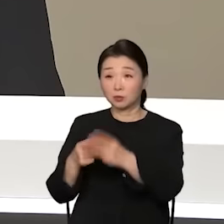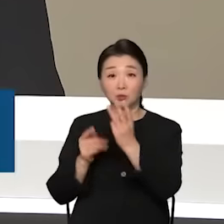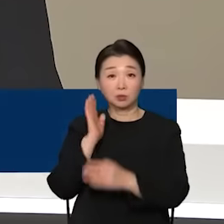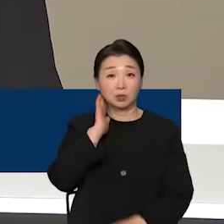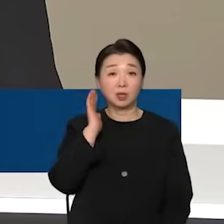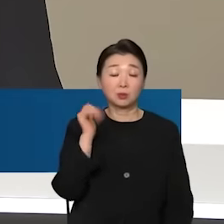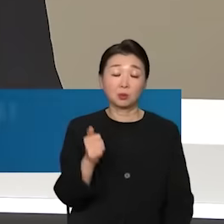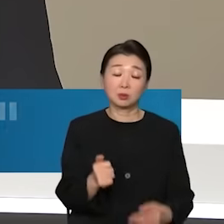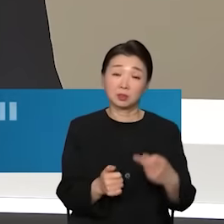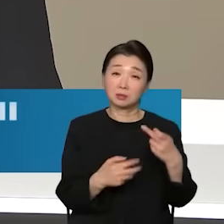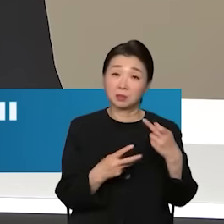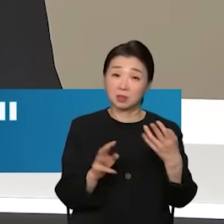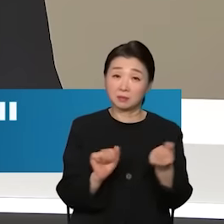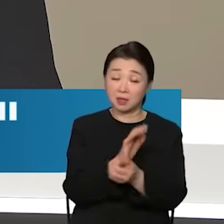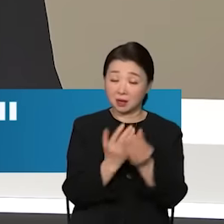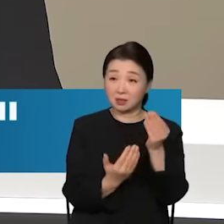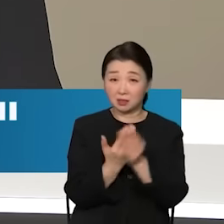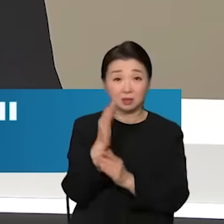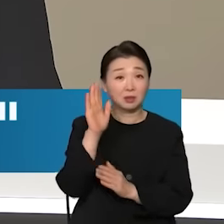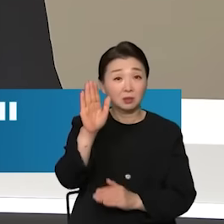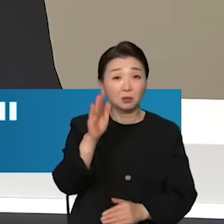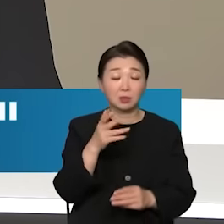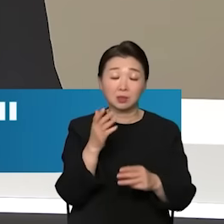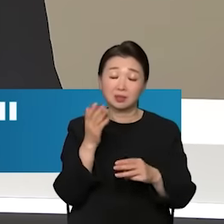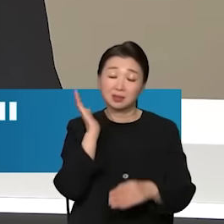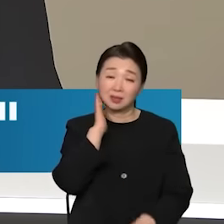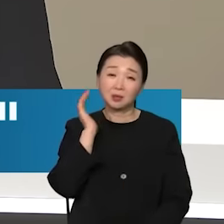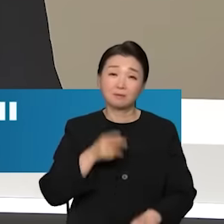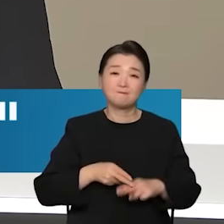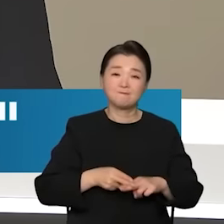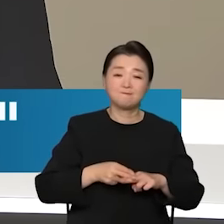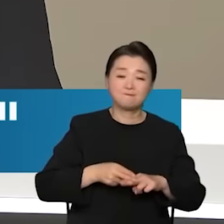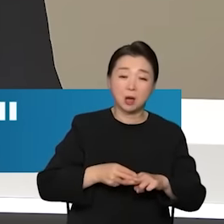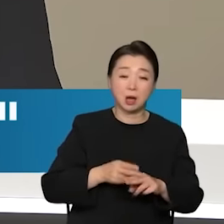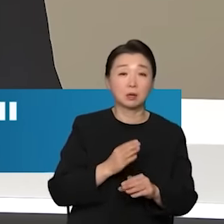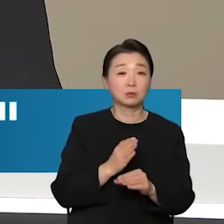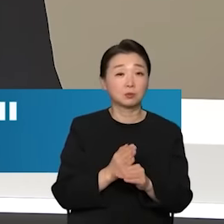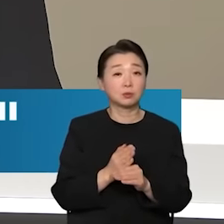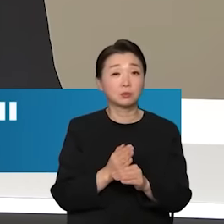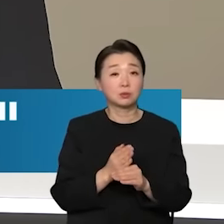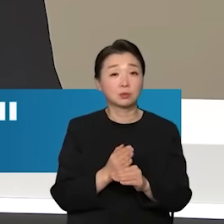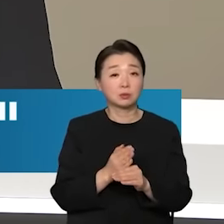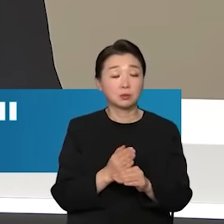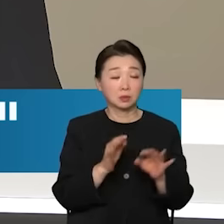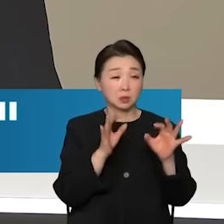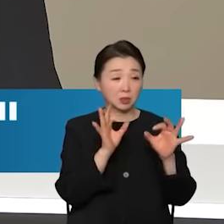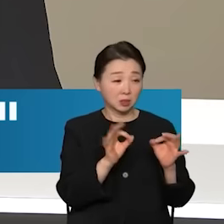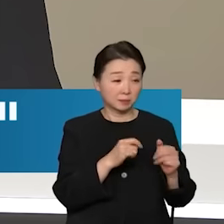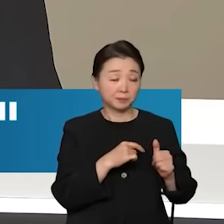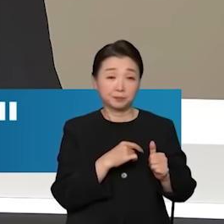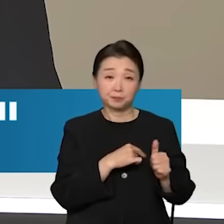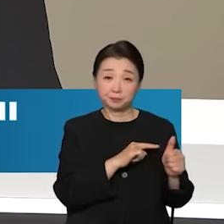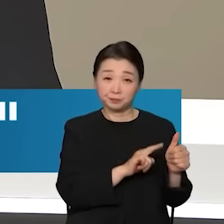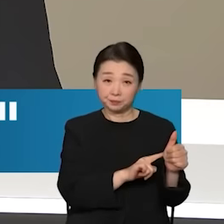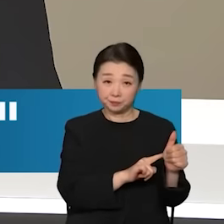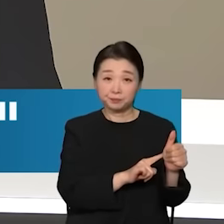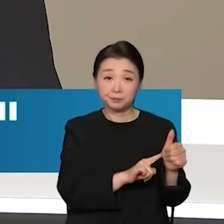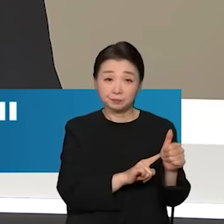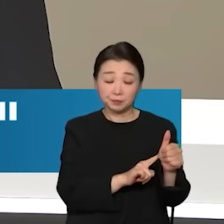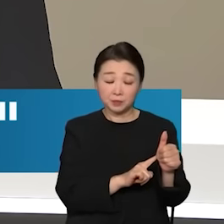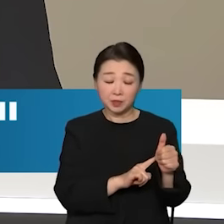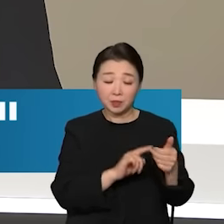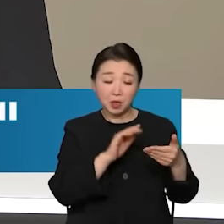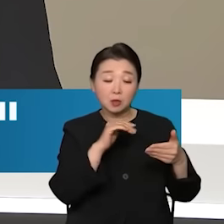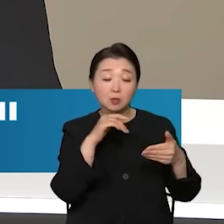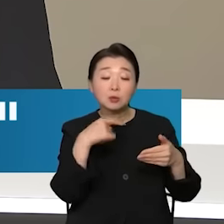비판 란 사태 이후로도 대통령의 권한을 계속 행사하고 있습니다 김용현 전 국방부장관의 후임자를